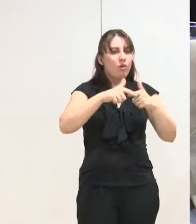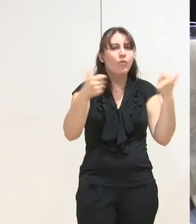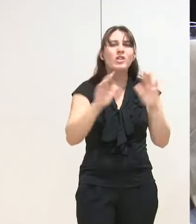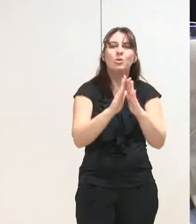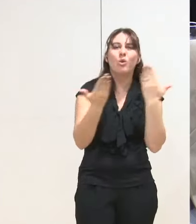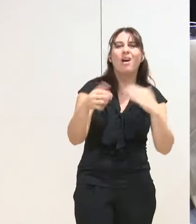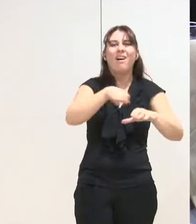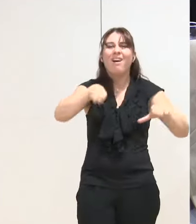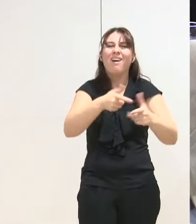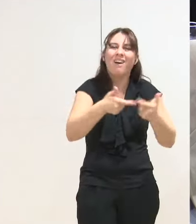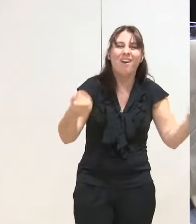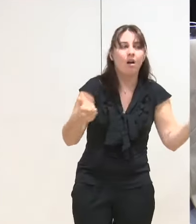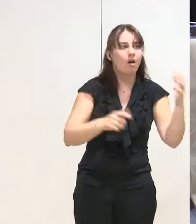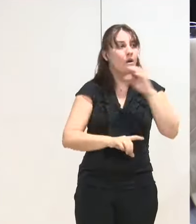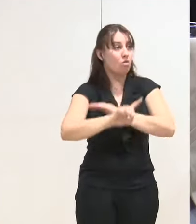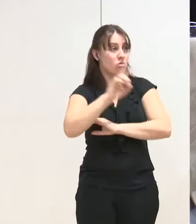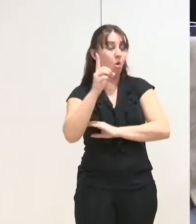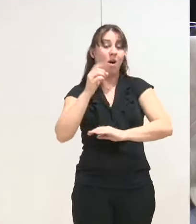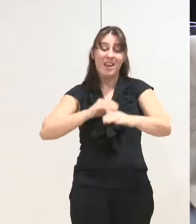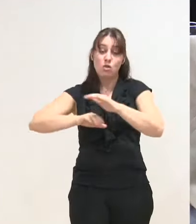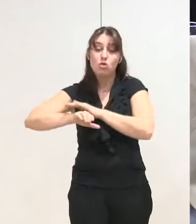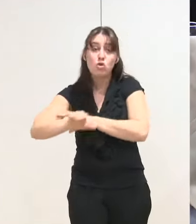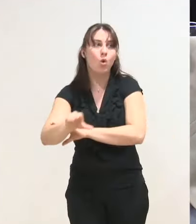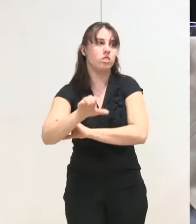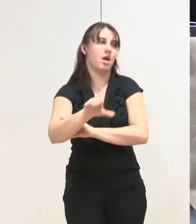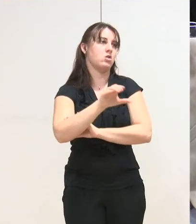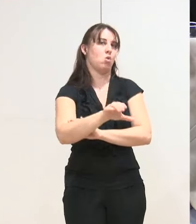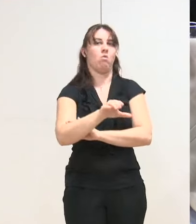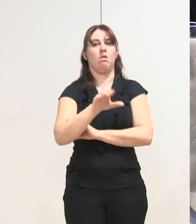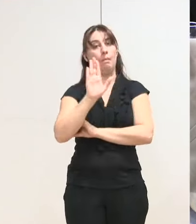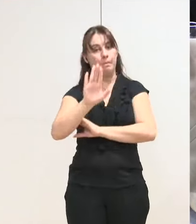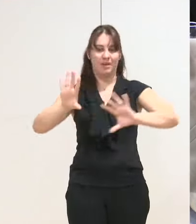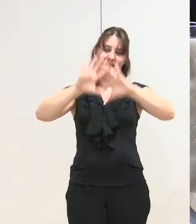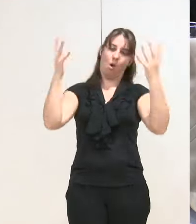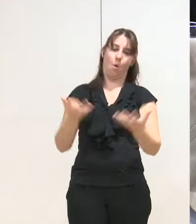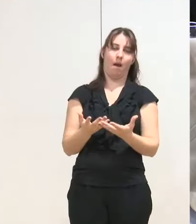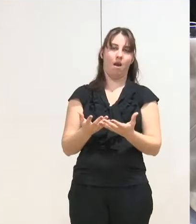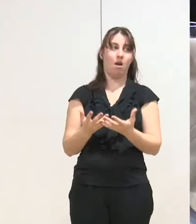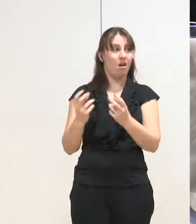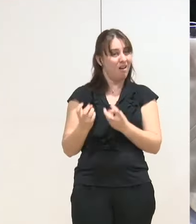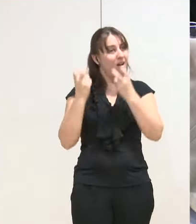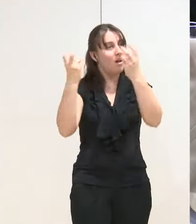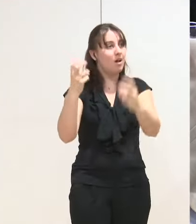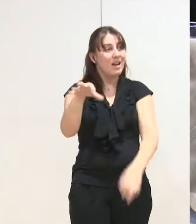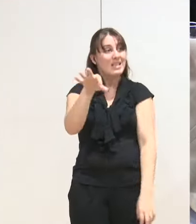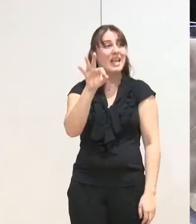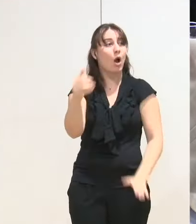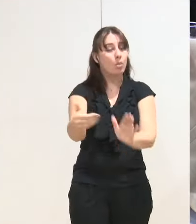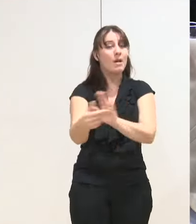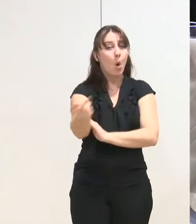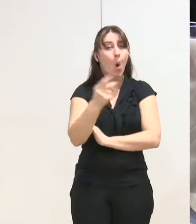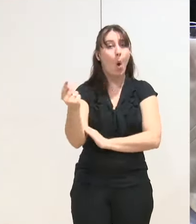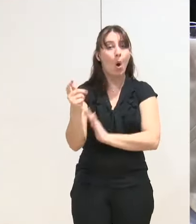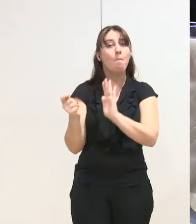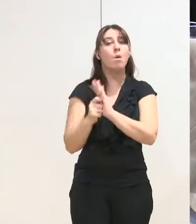mais Cell des dépenses pour les dotations scolaires dans leur ensemble que nous avons augmenté de 50 kg € lors du